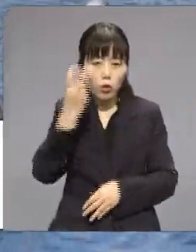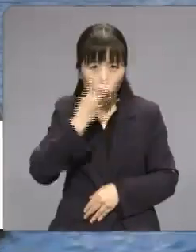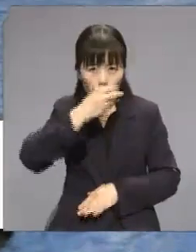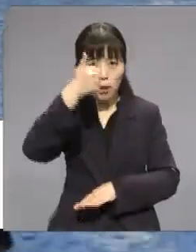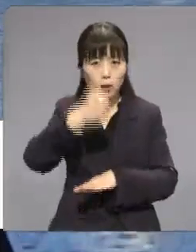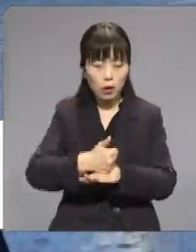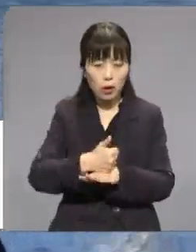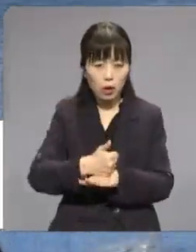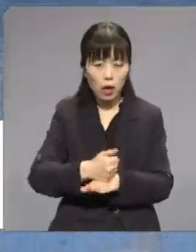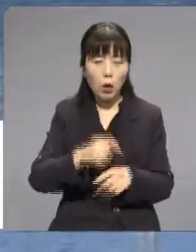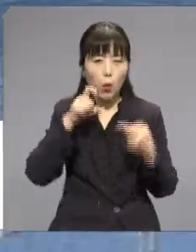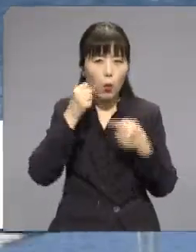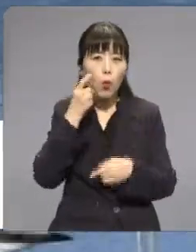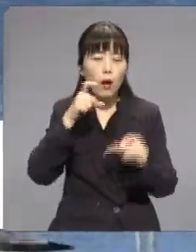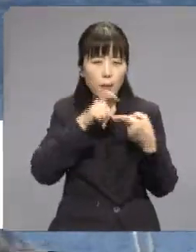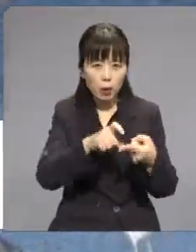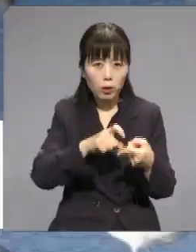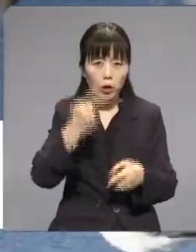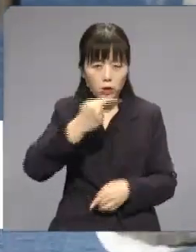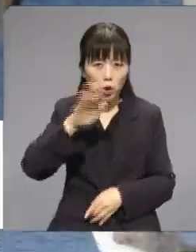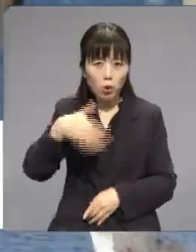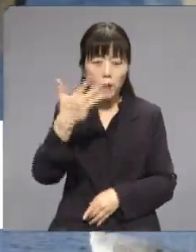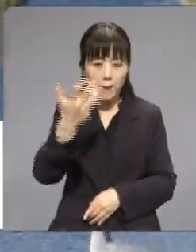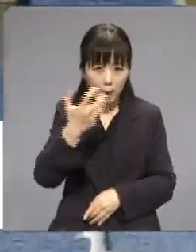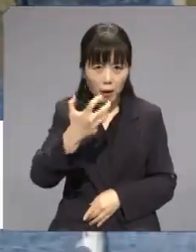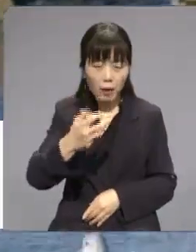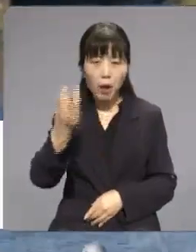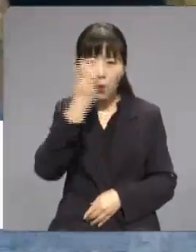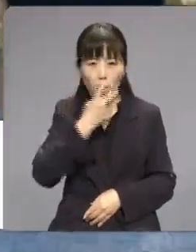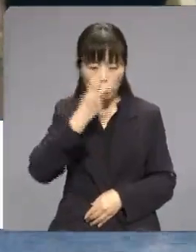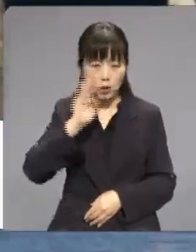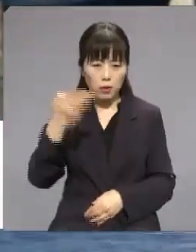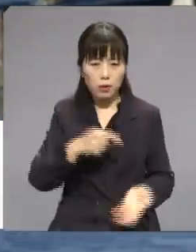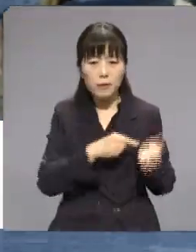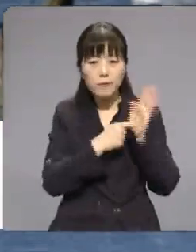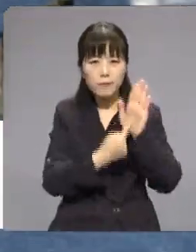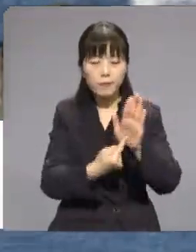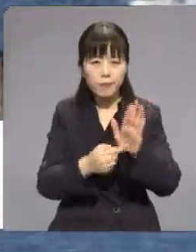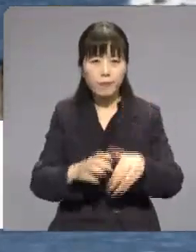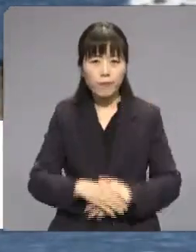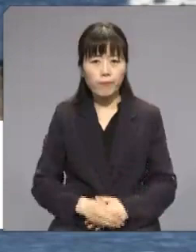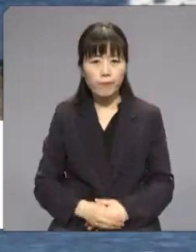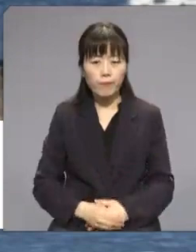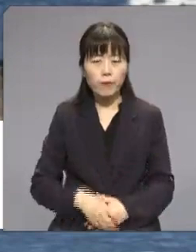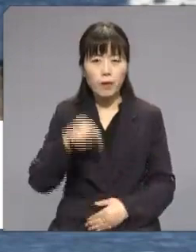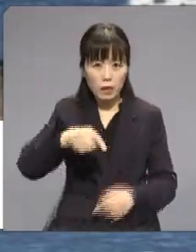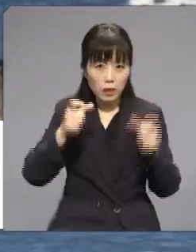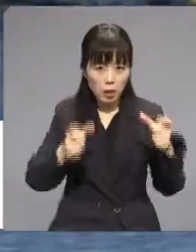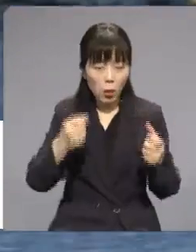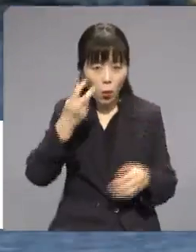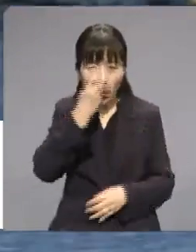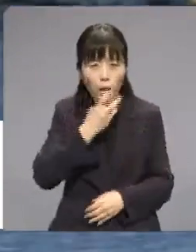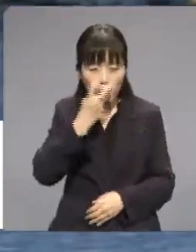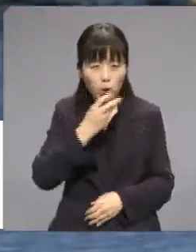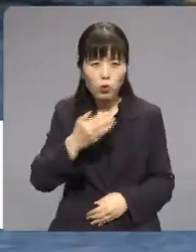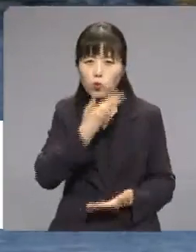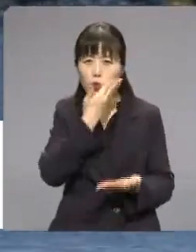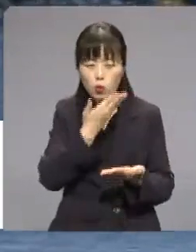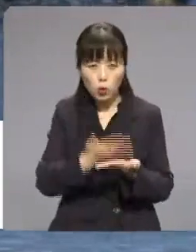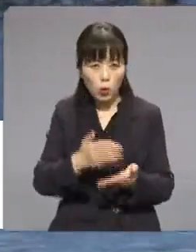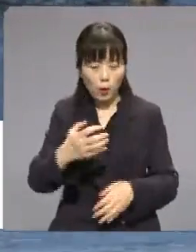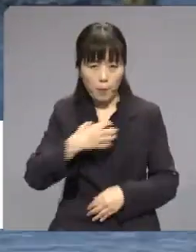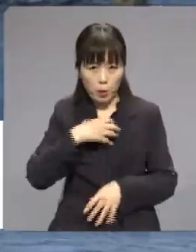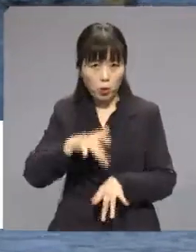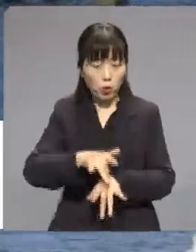결과 월평균 1947 마리가 관찰됐다고 밝혔습니다이 지역에서 관찰된 주요 멸종